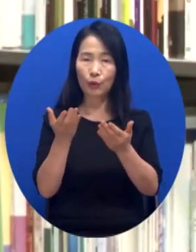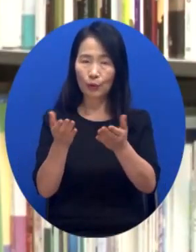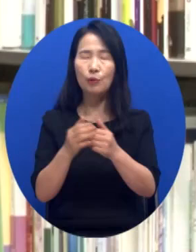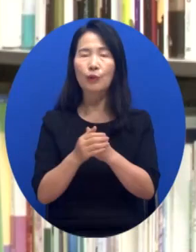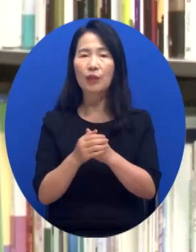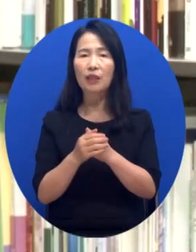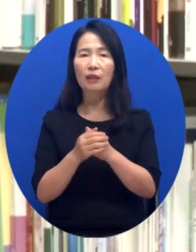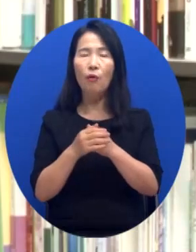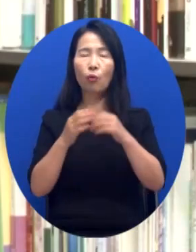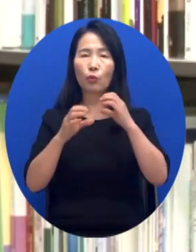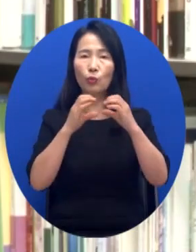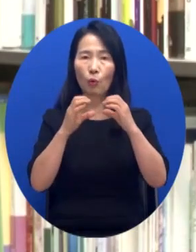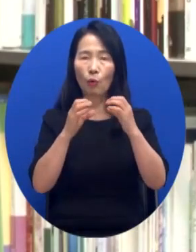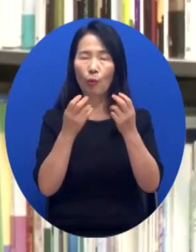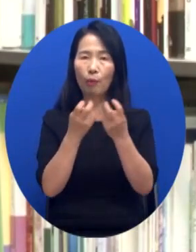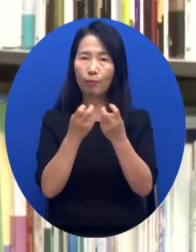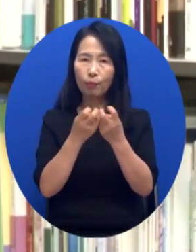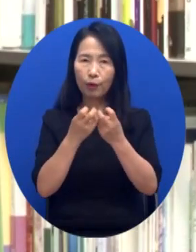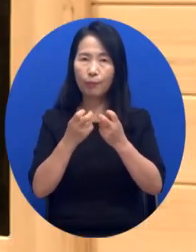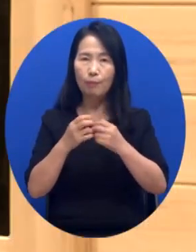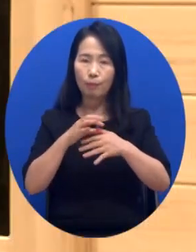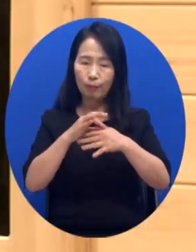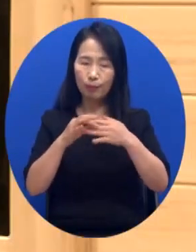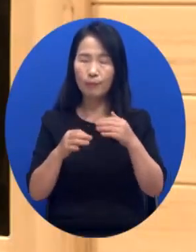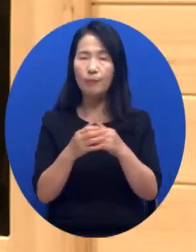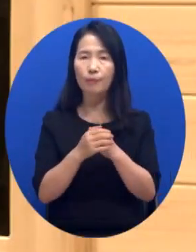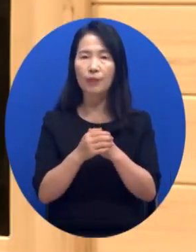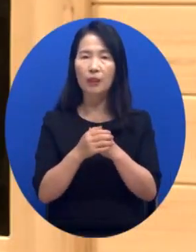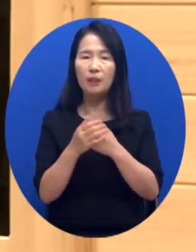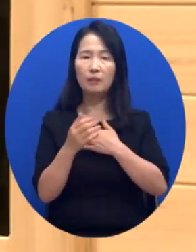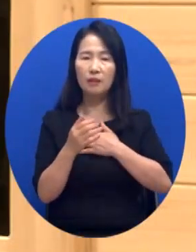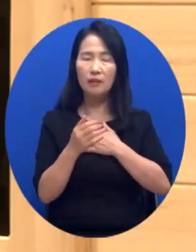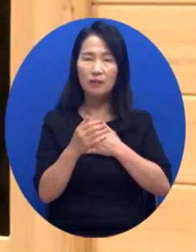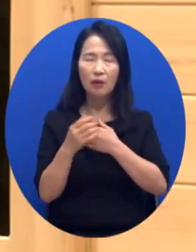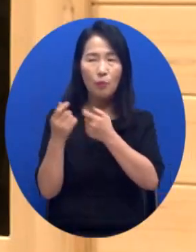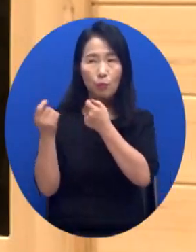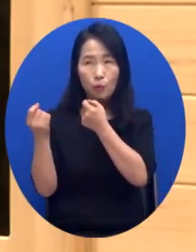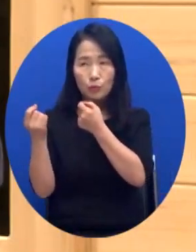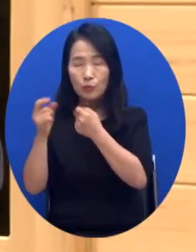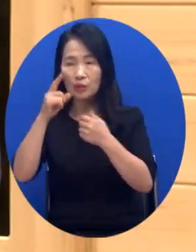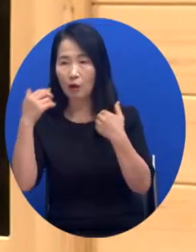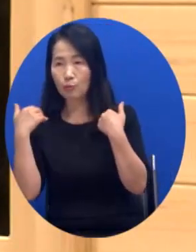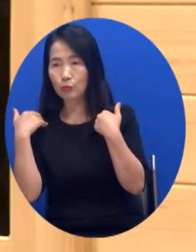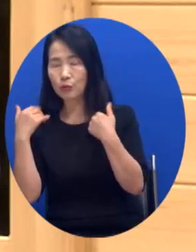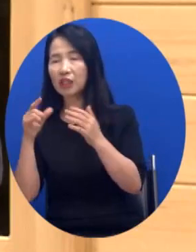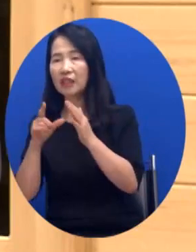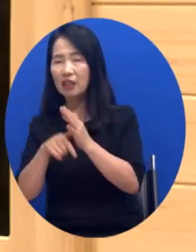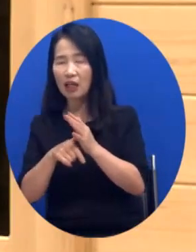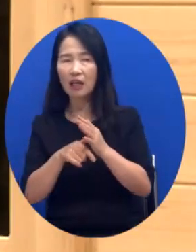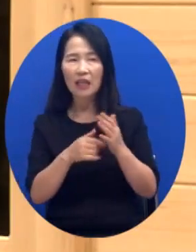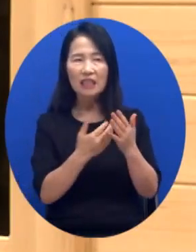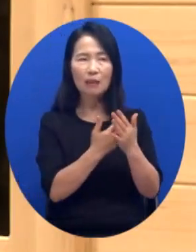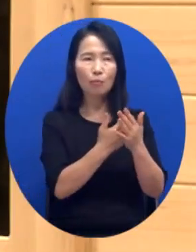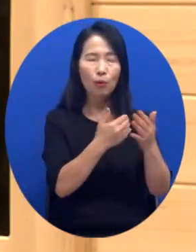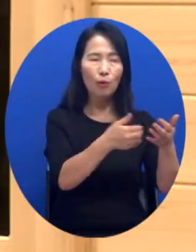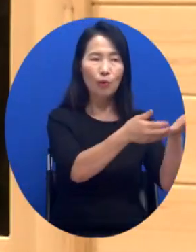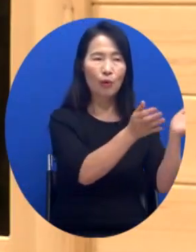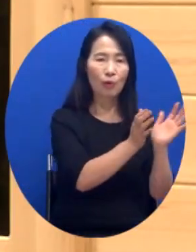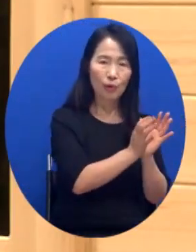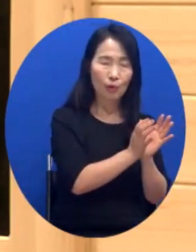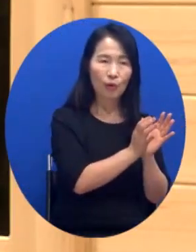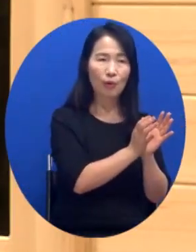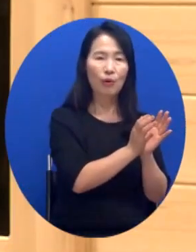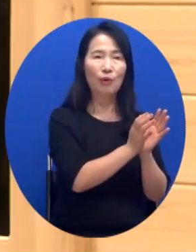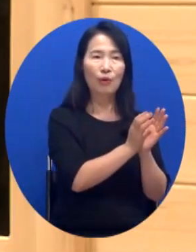소통 총회장님으로서 어떻게 진행해 나가실까요? 저는 그 보수 정권 때에는 진보 정권으로부터 엄청난 진보